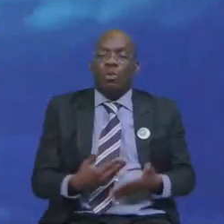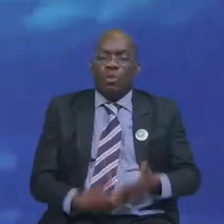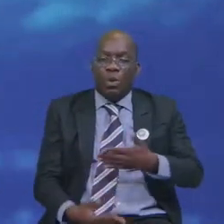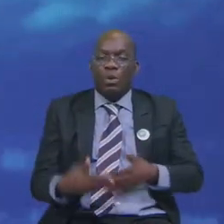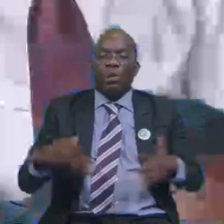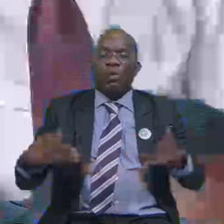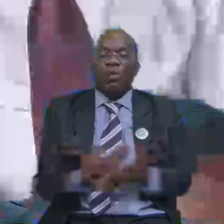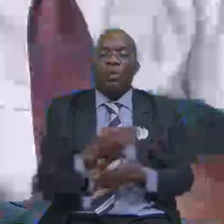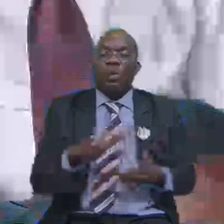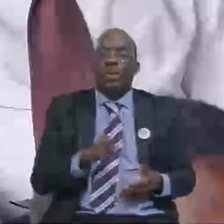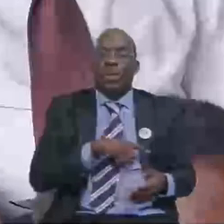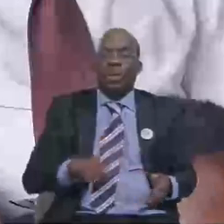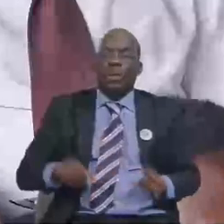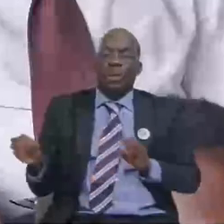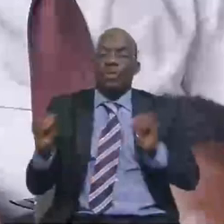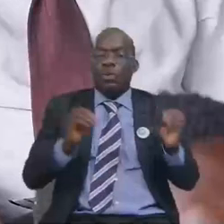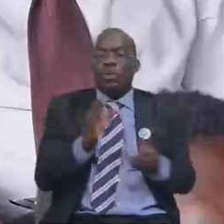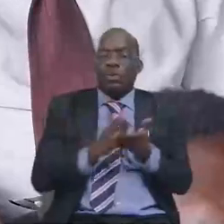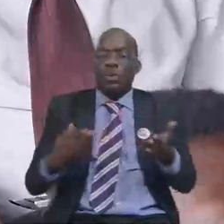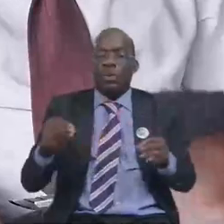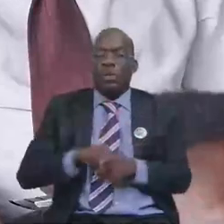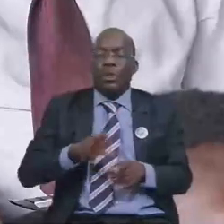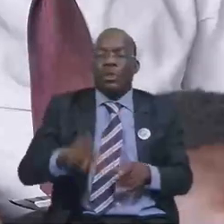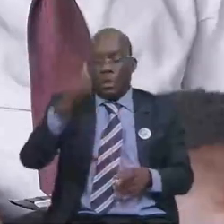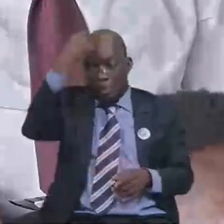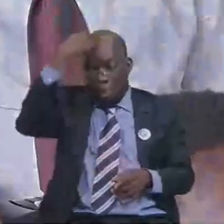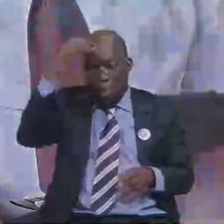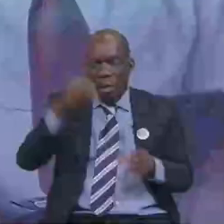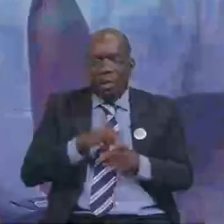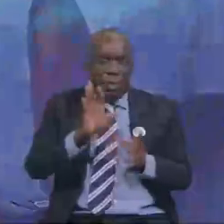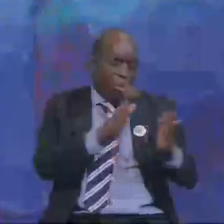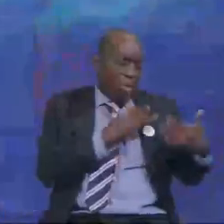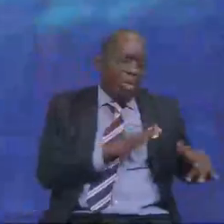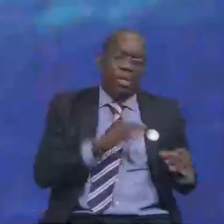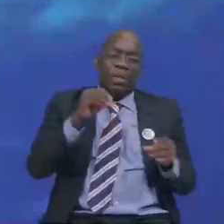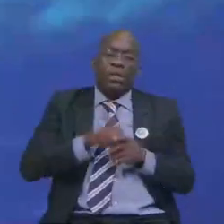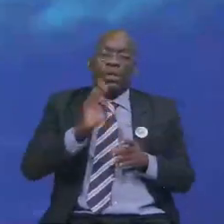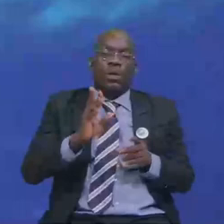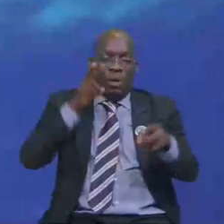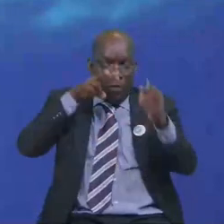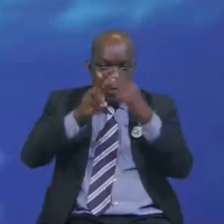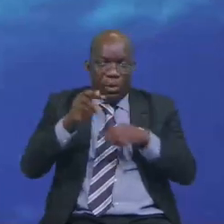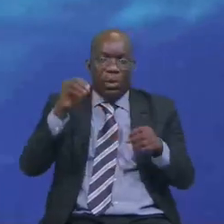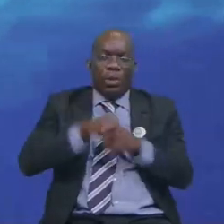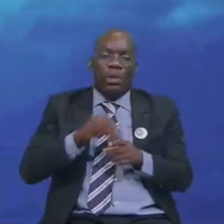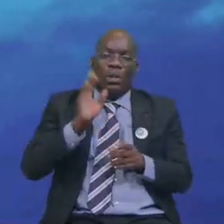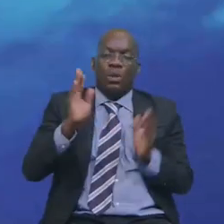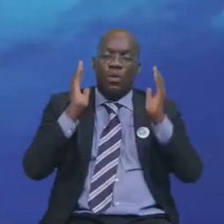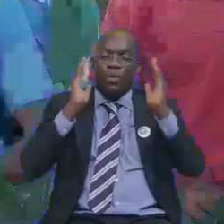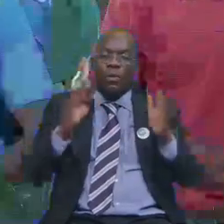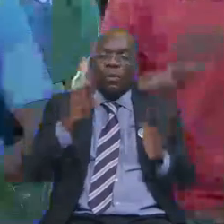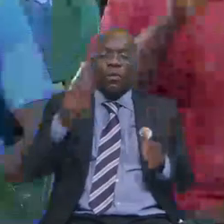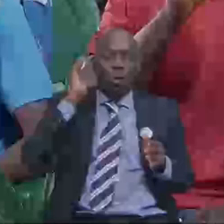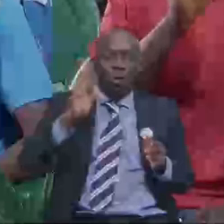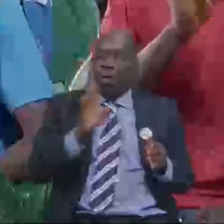dans votre pensée dans votre cerveau dans votre vision dans votre concentration et vous serez nouveau